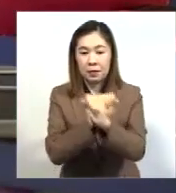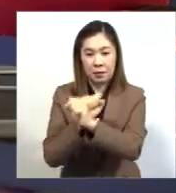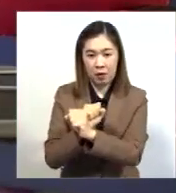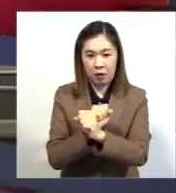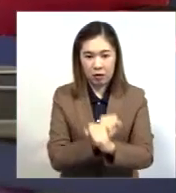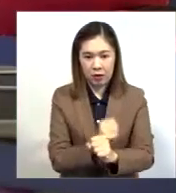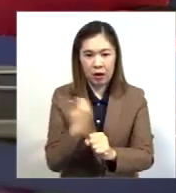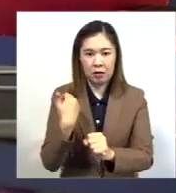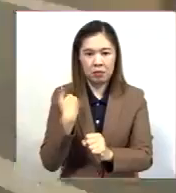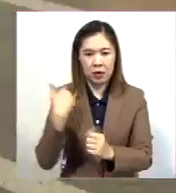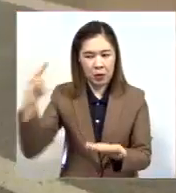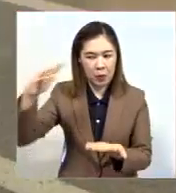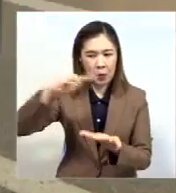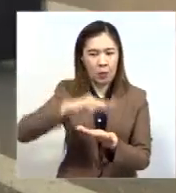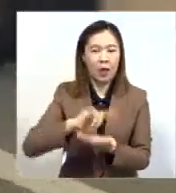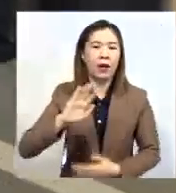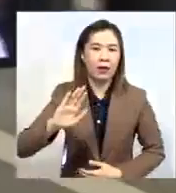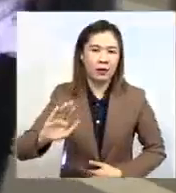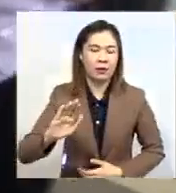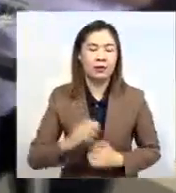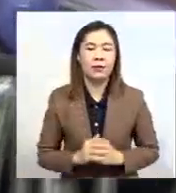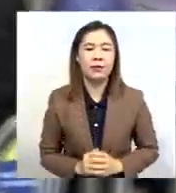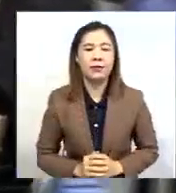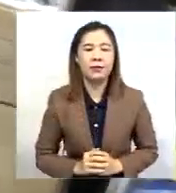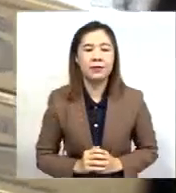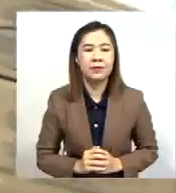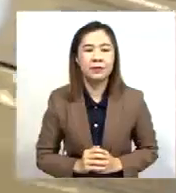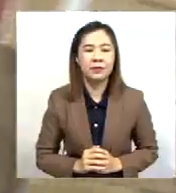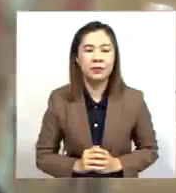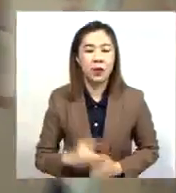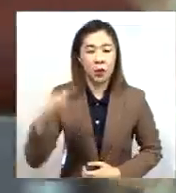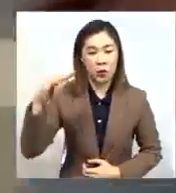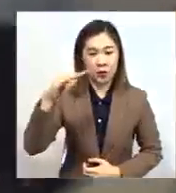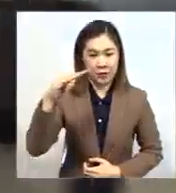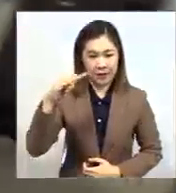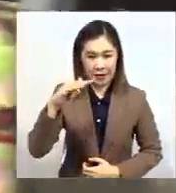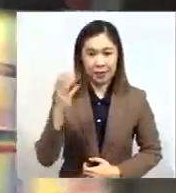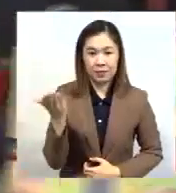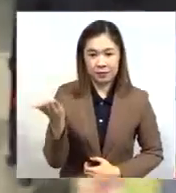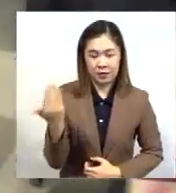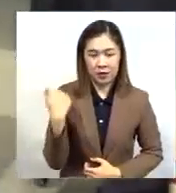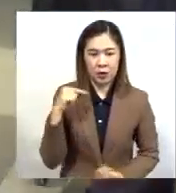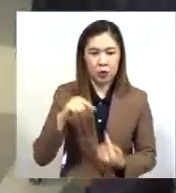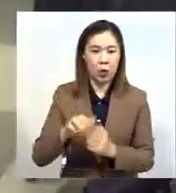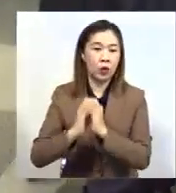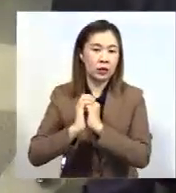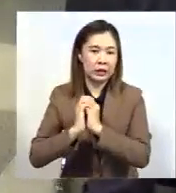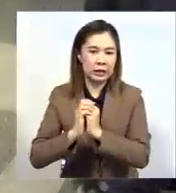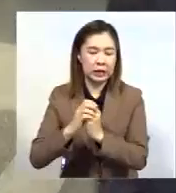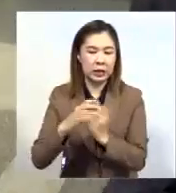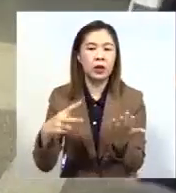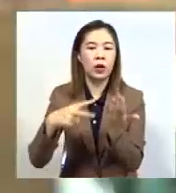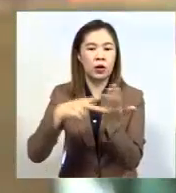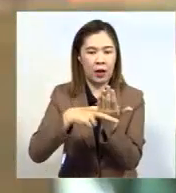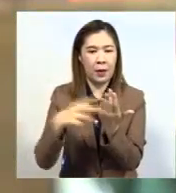ขั้นการปิดพรมแดน นอกจากนั้นนะครับไปดูด้านสายการบินก็ได้ระงับการบินไปยังแผ่นดินจีนใหญ่นะครับเช่น